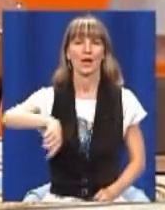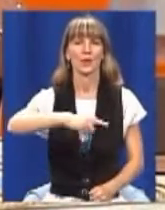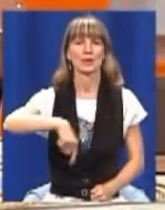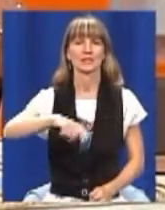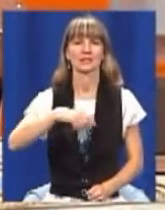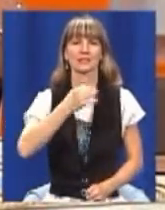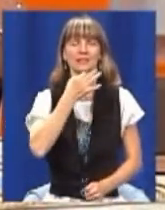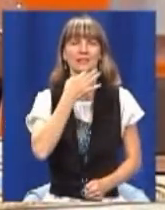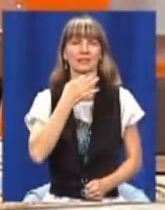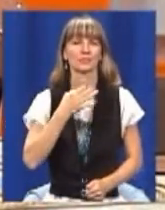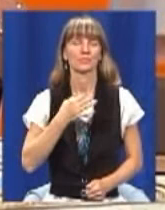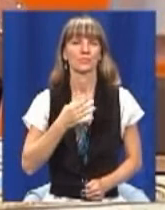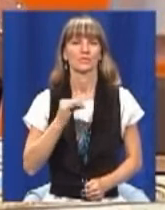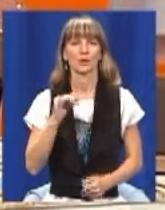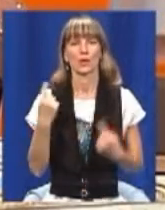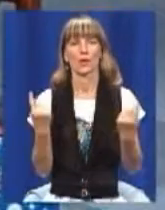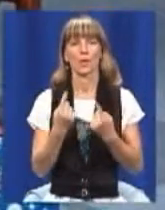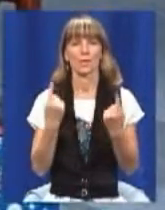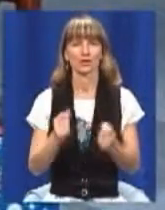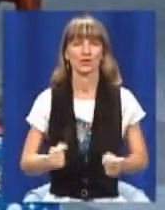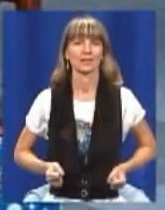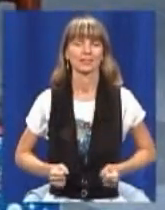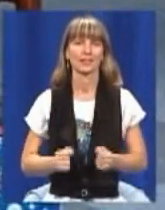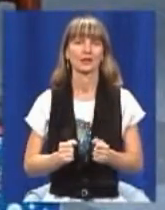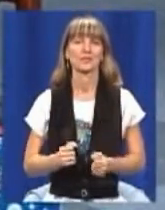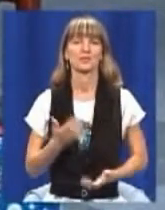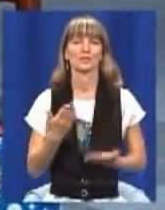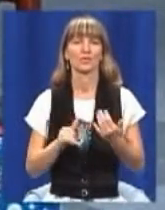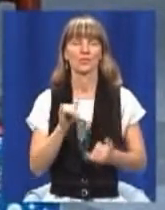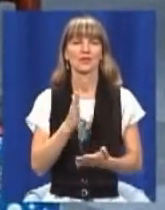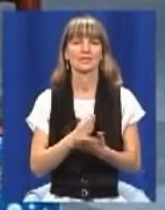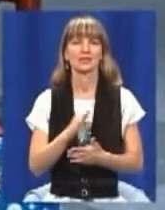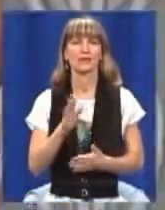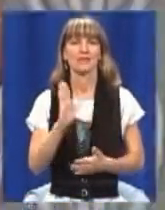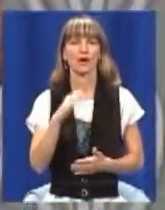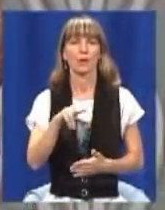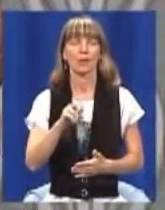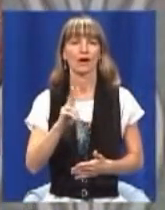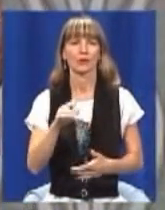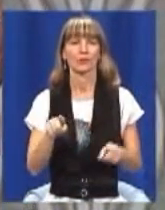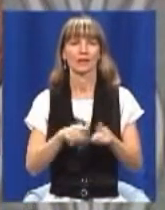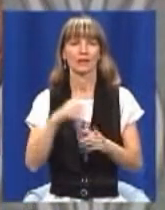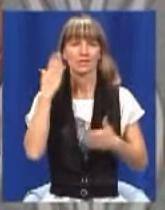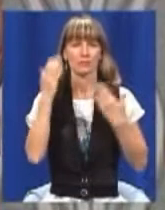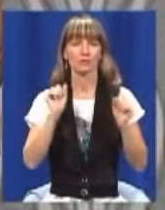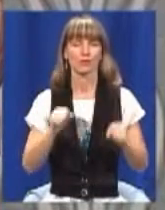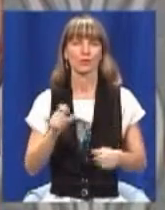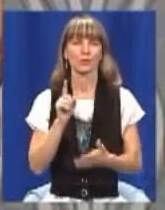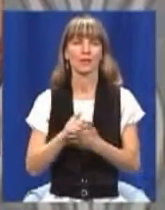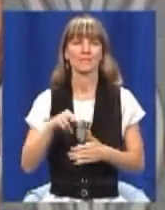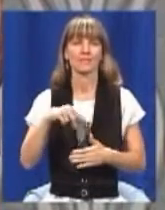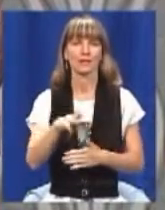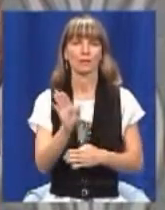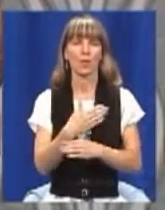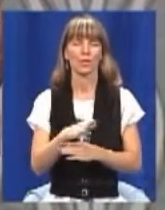Каруселі та звичайні. Отак от навіть. Тому якщо у вас є в парку такі розваги, то можете обов'язково вийти погуляти,